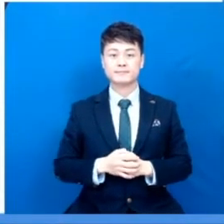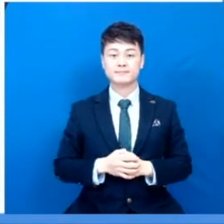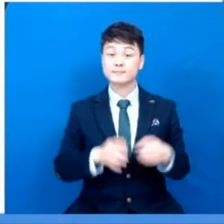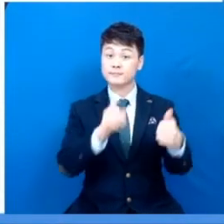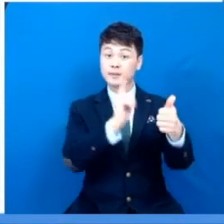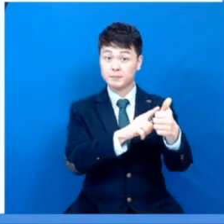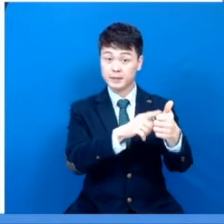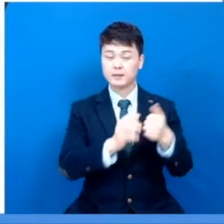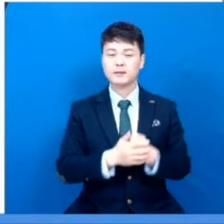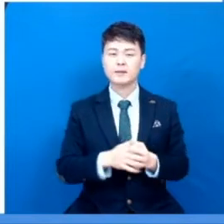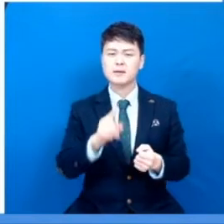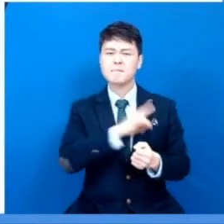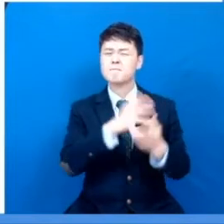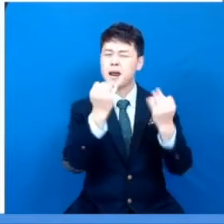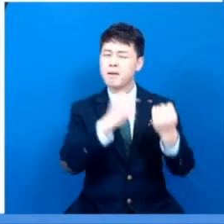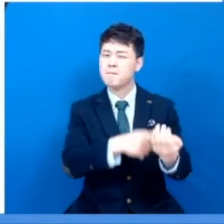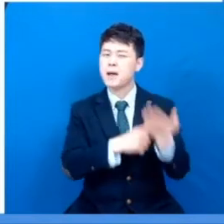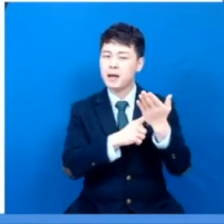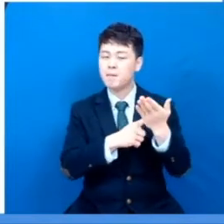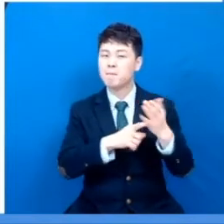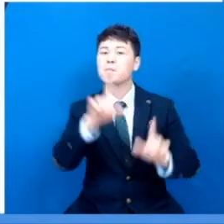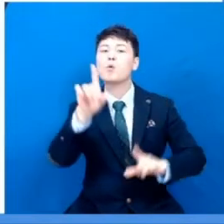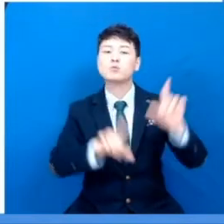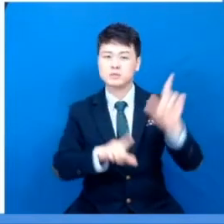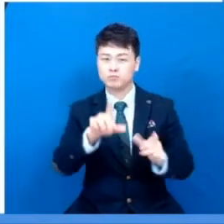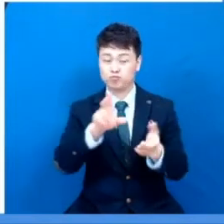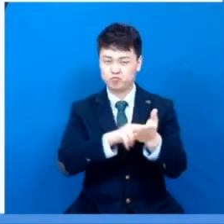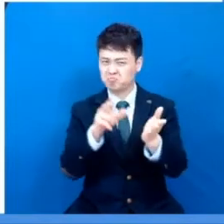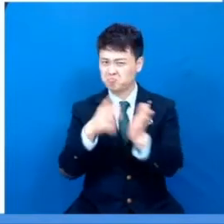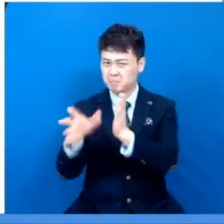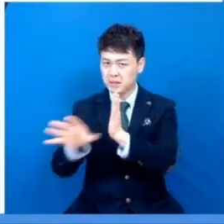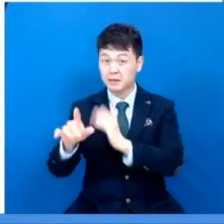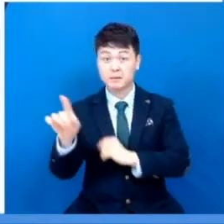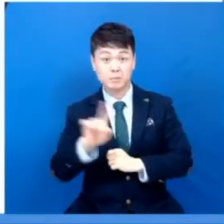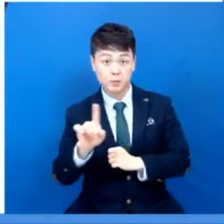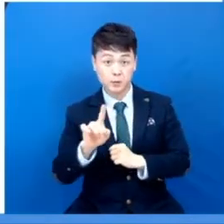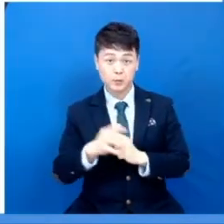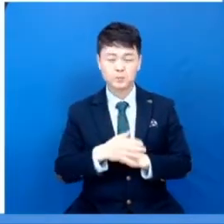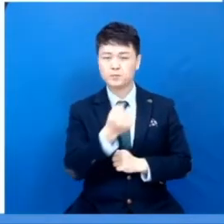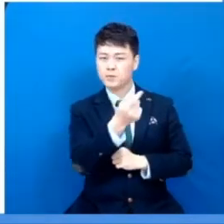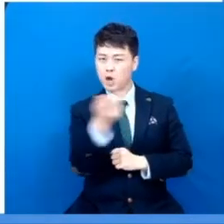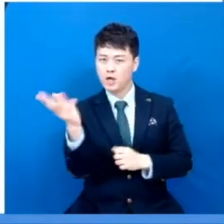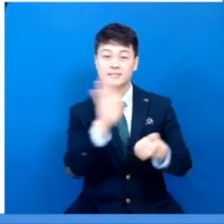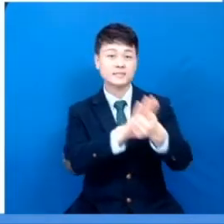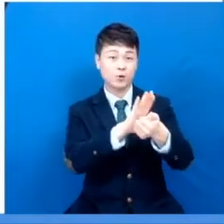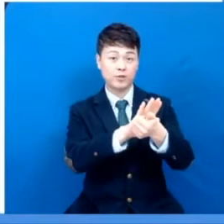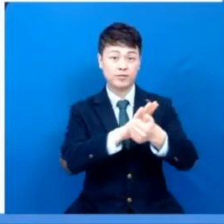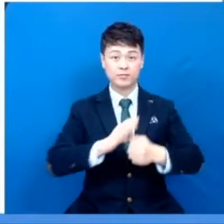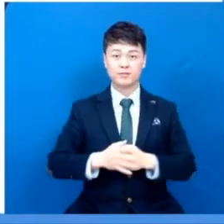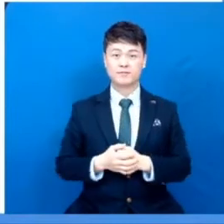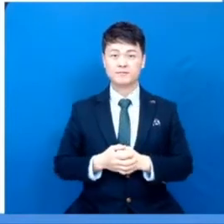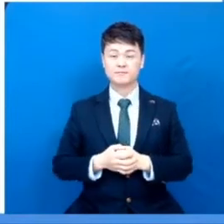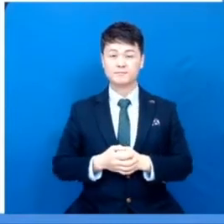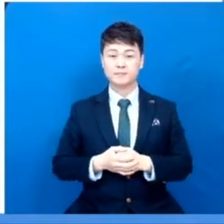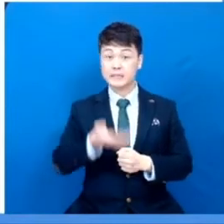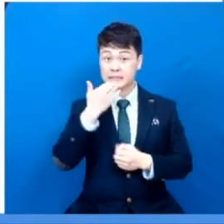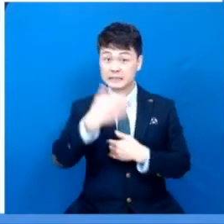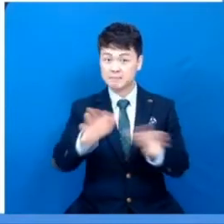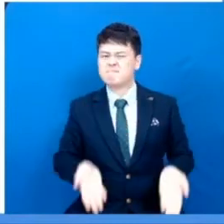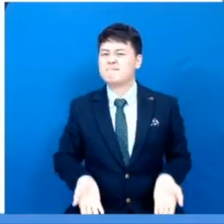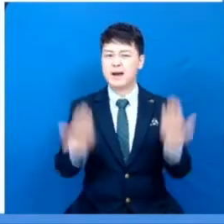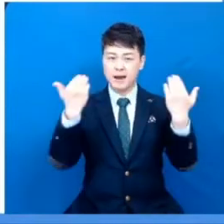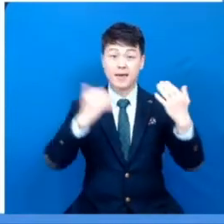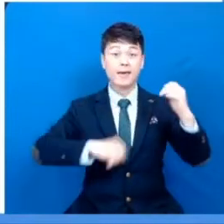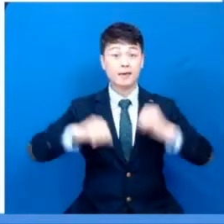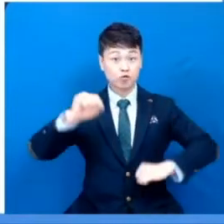성준 씨에게 가장 많이 나타났던 도전 행동에 대해서는 다음과 같이 지원하였습니다 식판을 없는